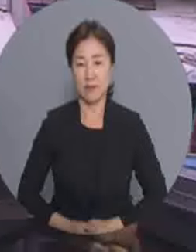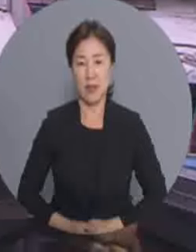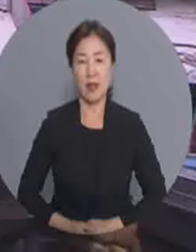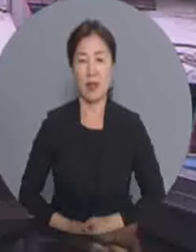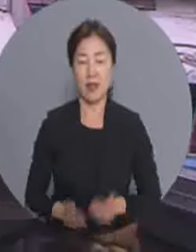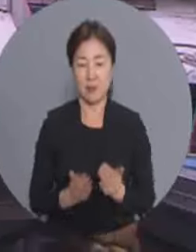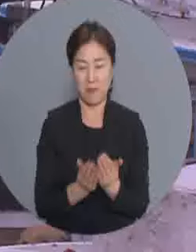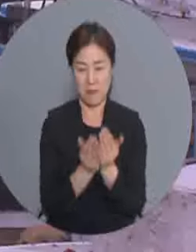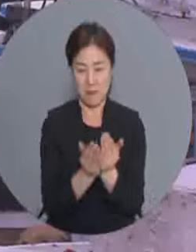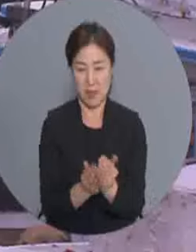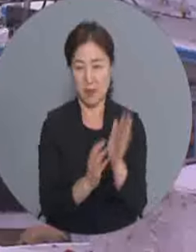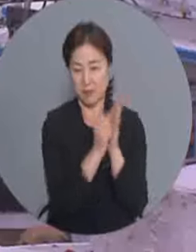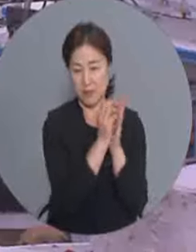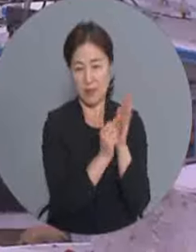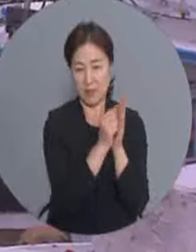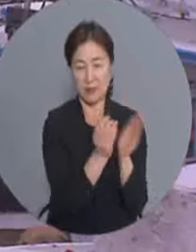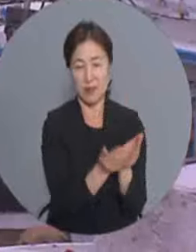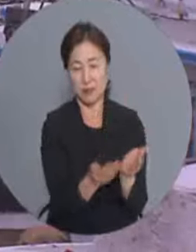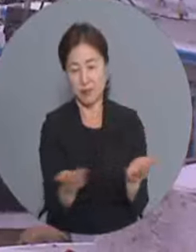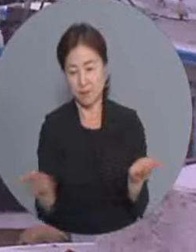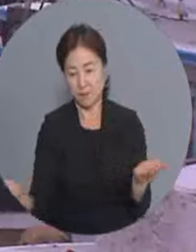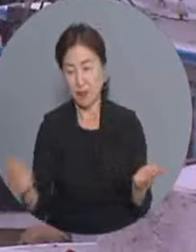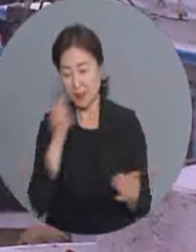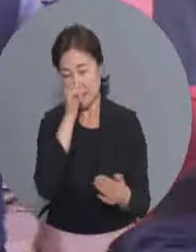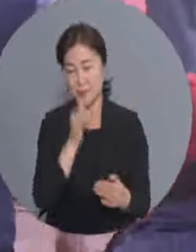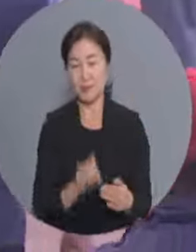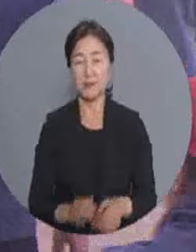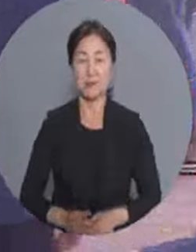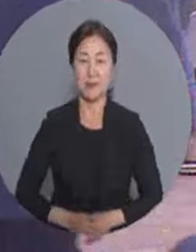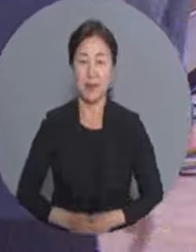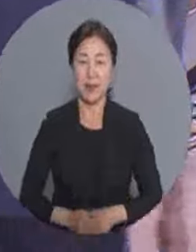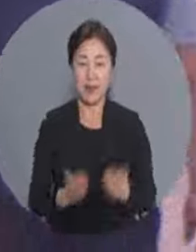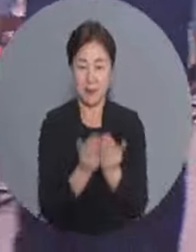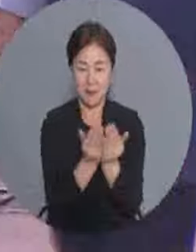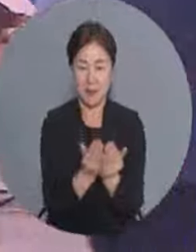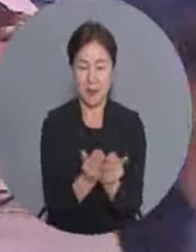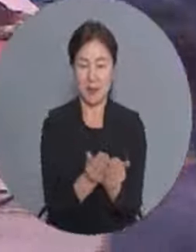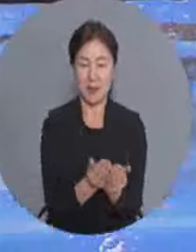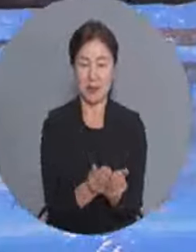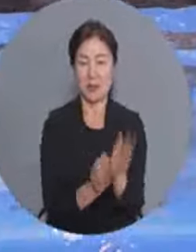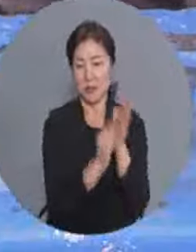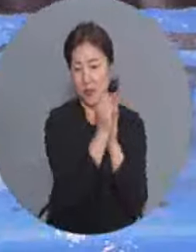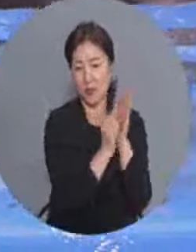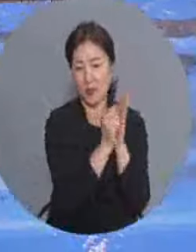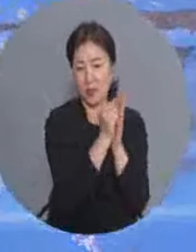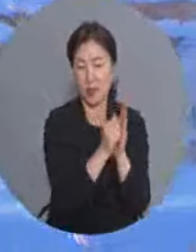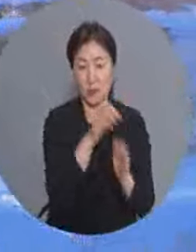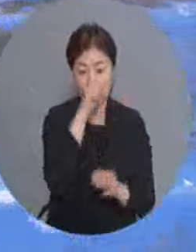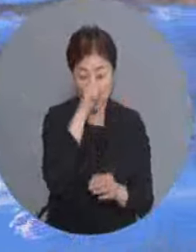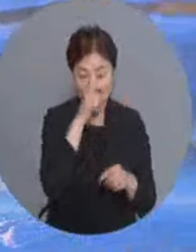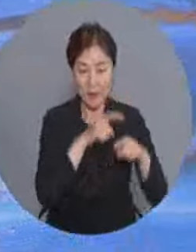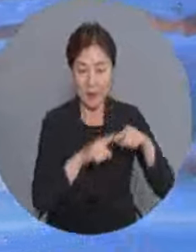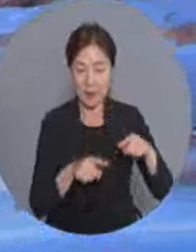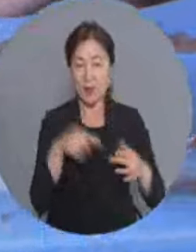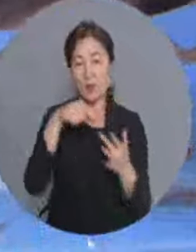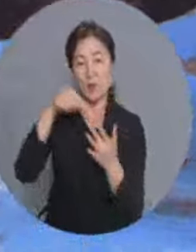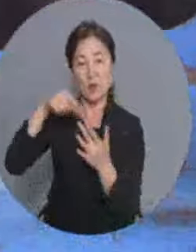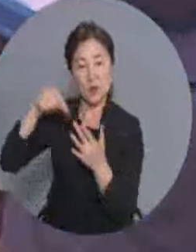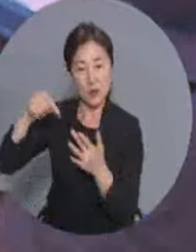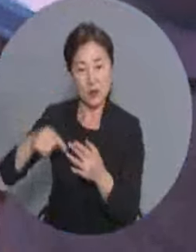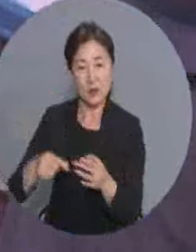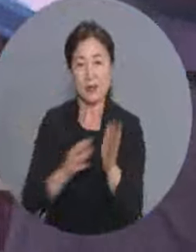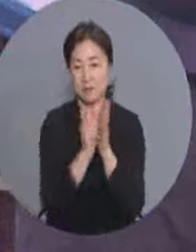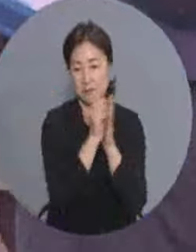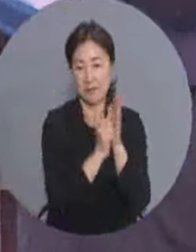어선들이 위판장 앞에 줄줄이 정박해 있습니다. 선상에서 펼쳐지는 경매장은 좋은 갯장어를 고르기 위한